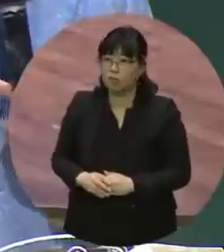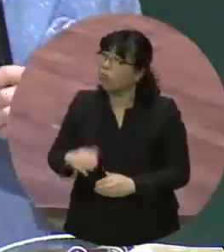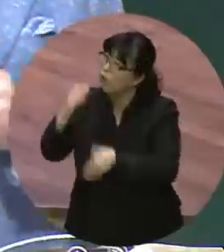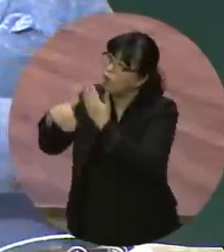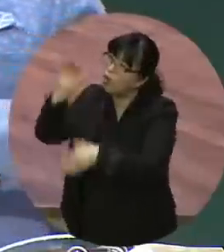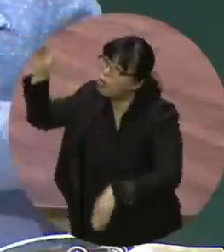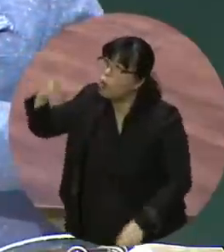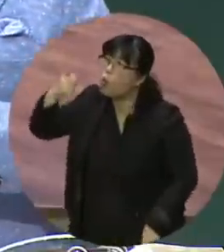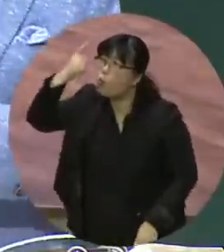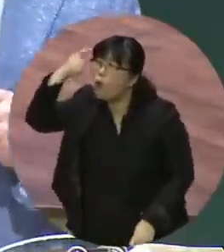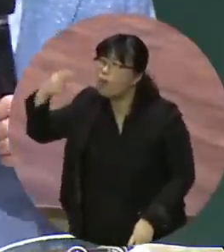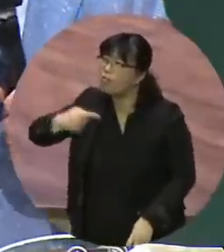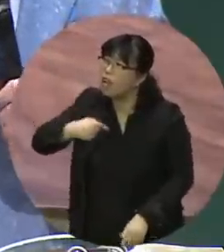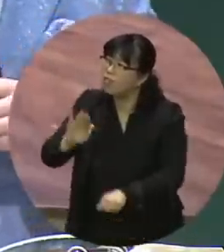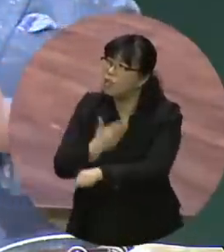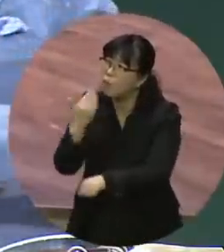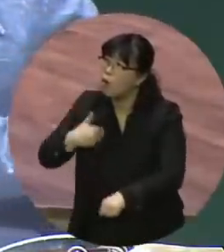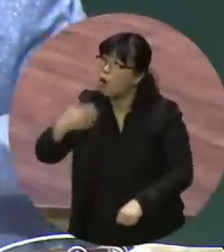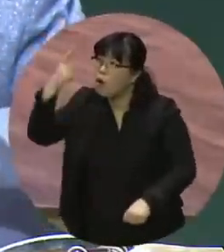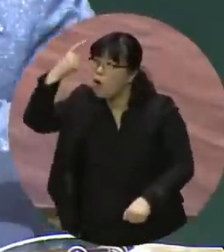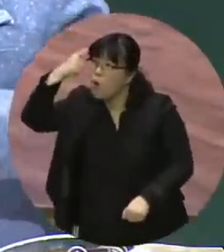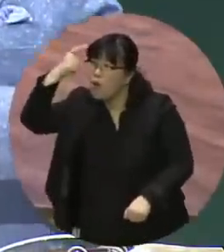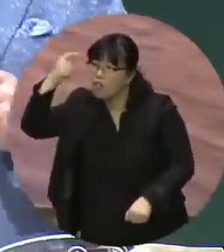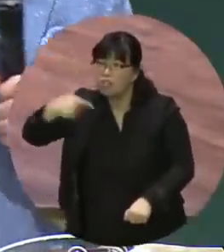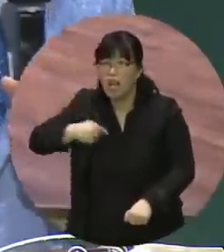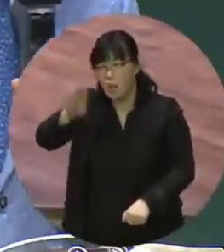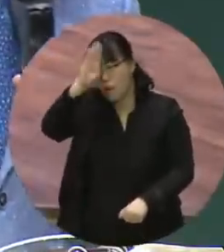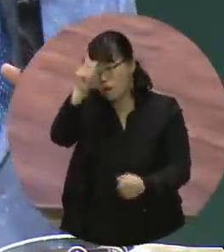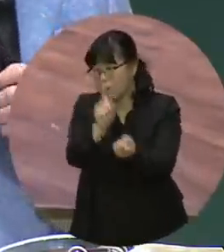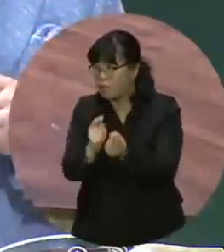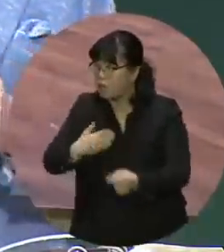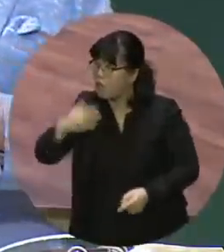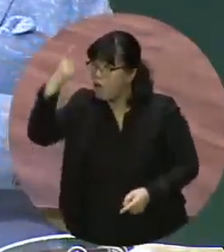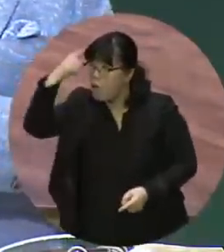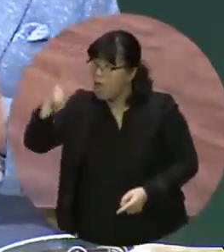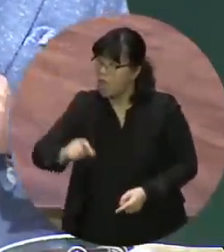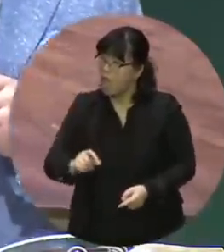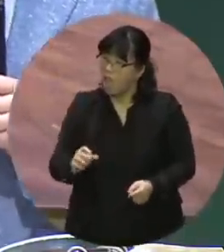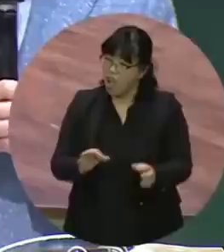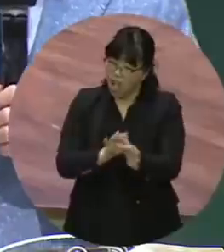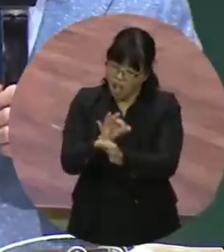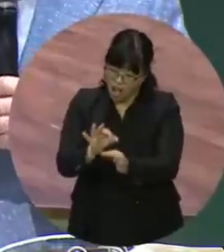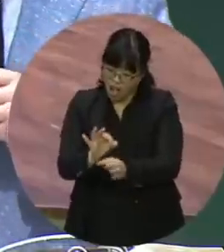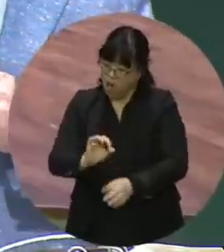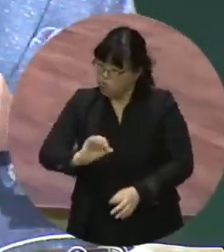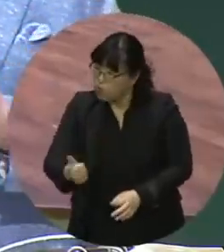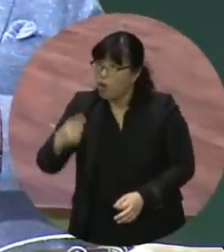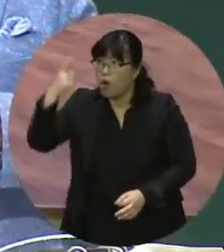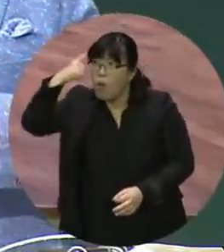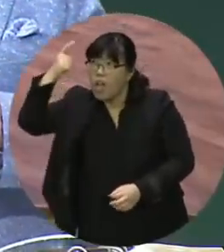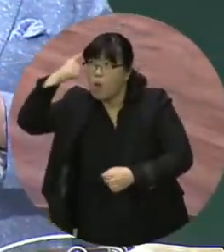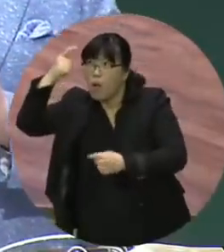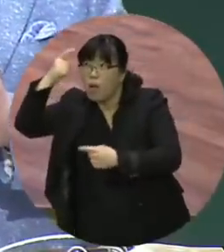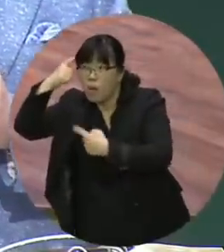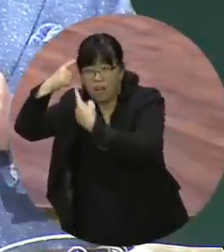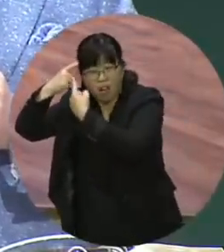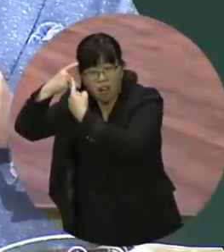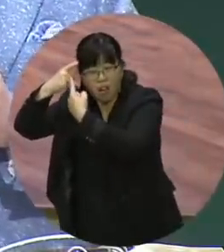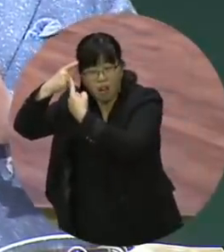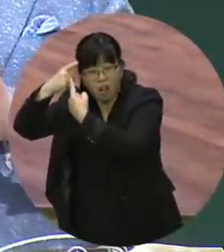이렇게 안 됩니까? 나는 왜 이렇게 가난합니까? 나는 왜 이렇게 질병입니까? 나는 왜 이렇게 하는 거 안 됩니까? 이렇게 하지 마세요. 그렇게 물으면 답이 없어요.